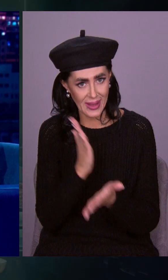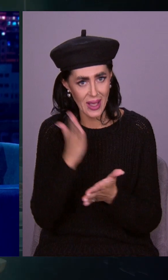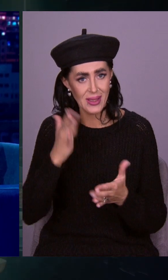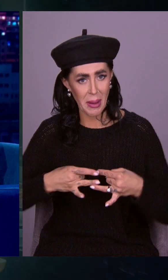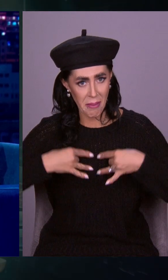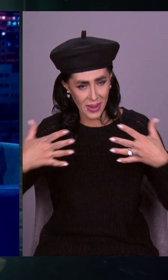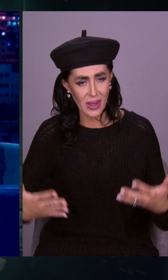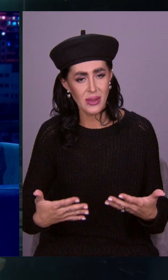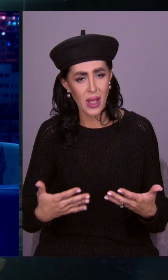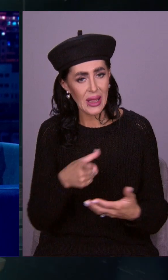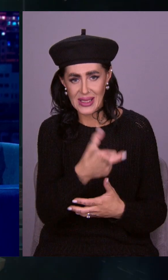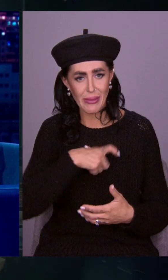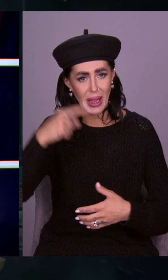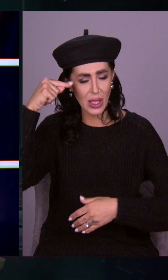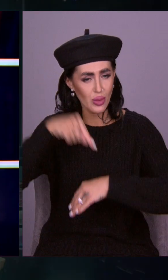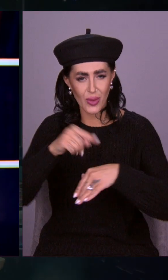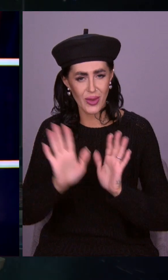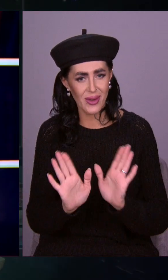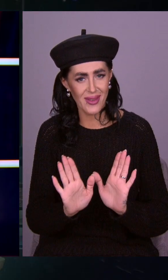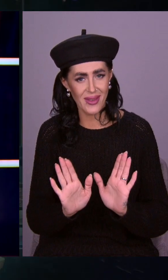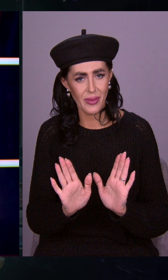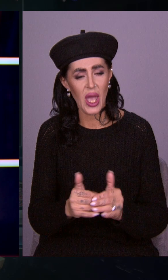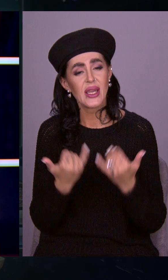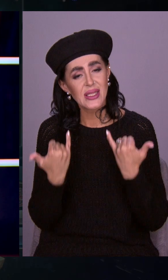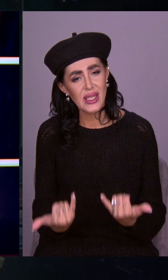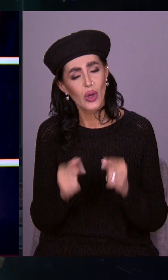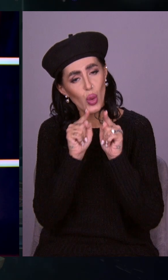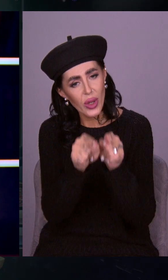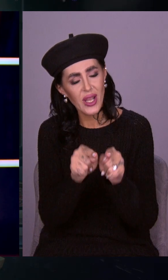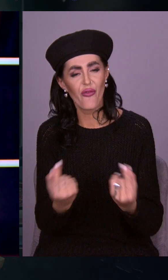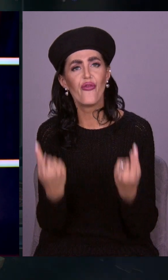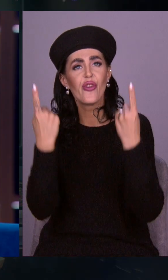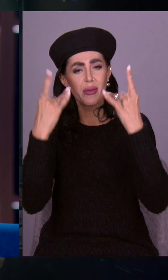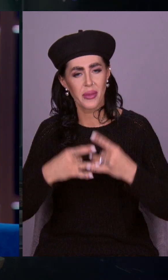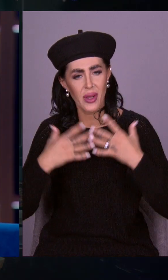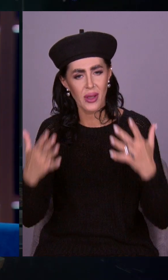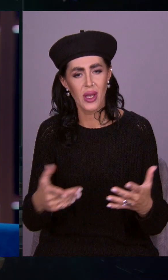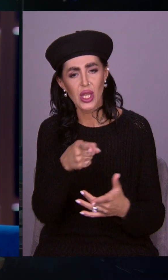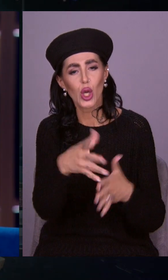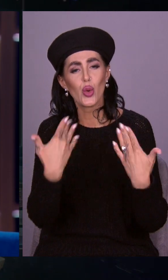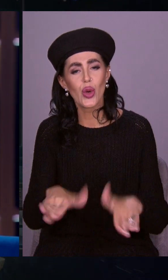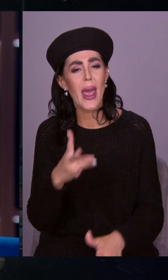не здогадуєшся. В тебе сьогодні велике свято, Тимуре. Ти не п'єш 5 років.